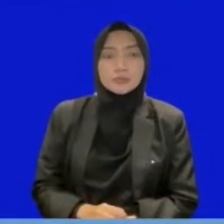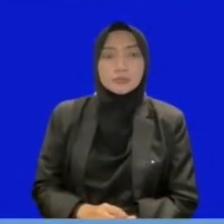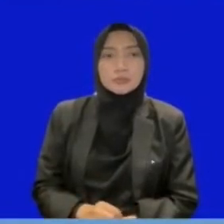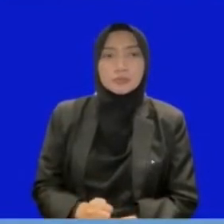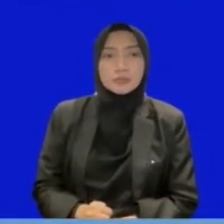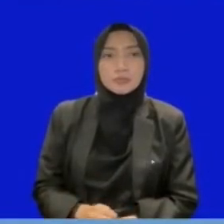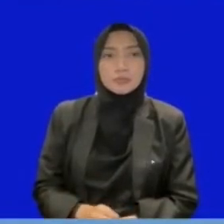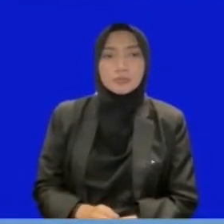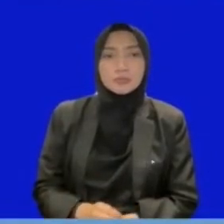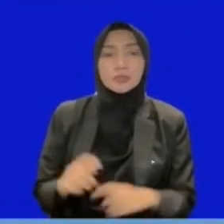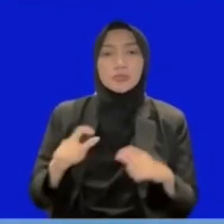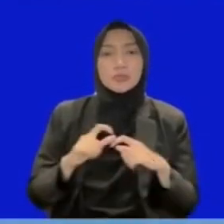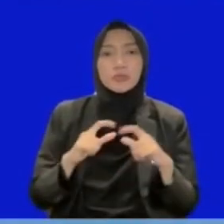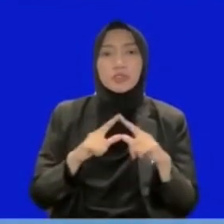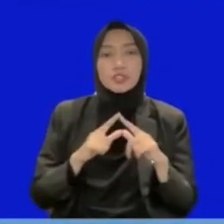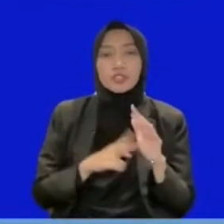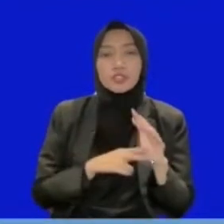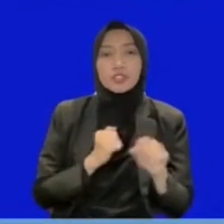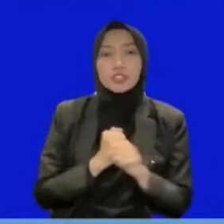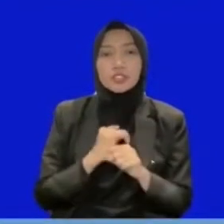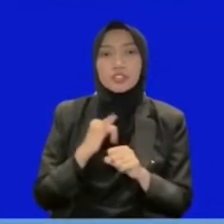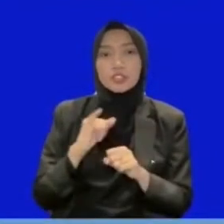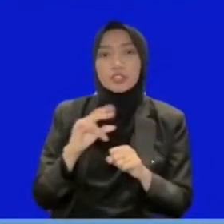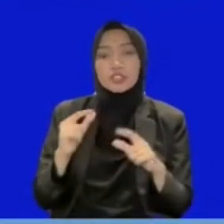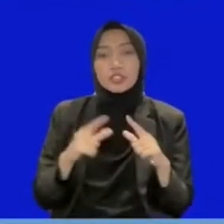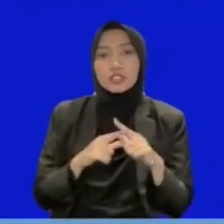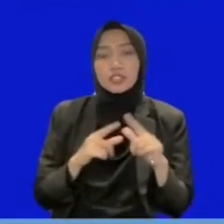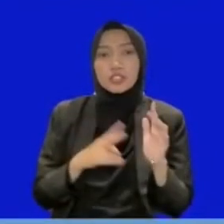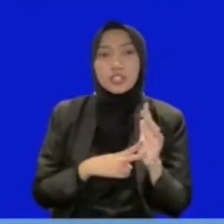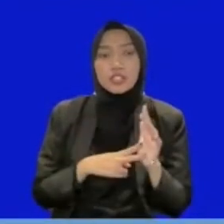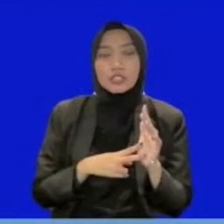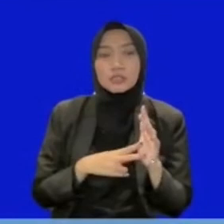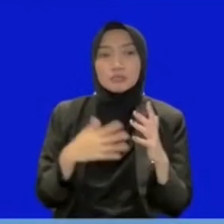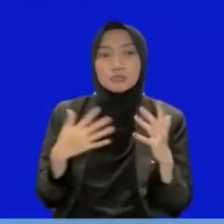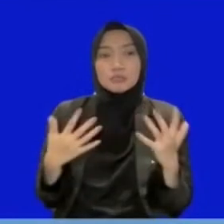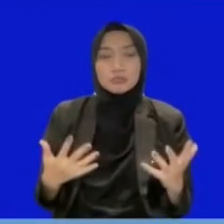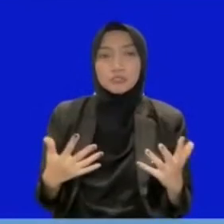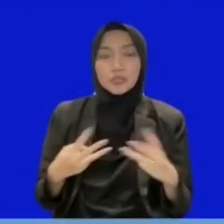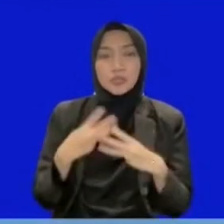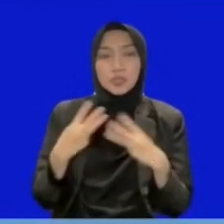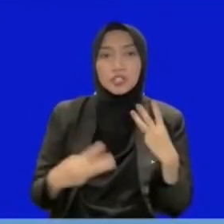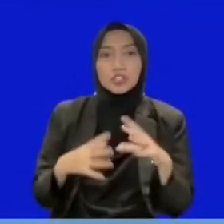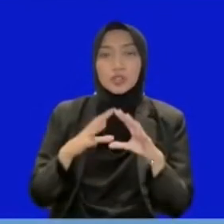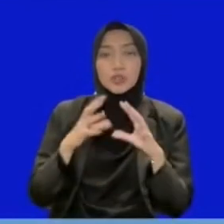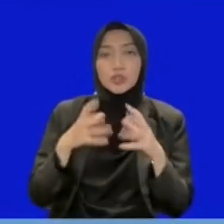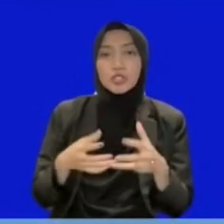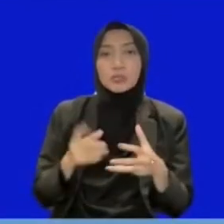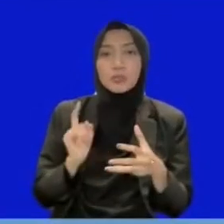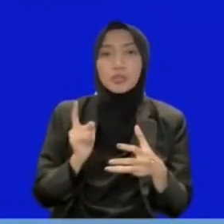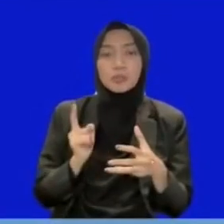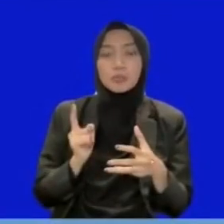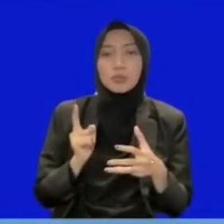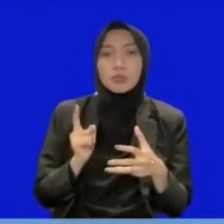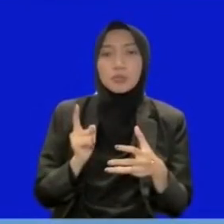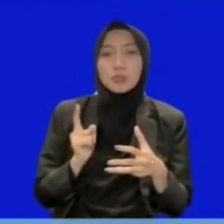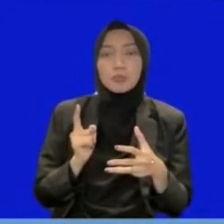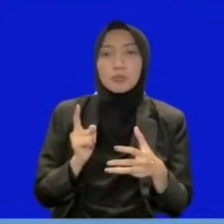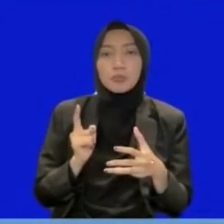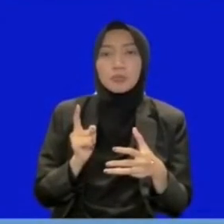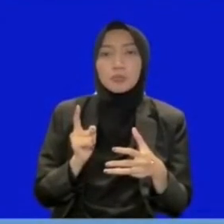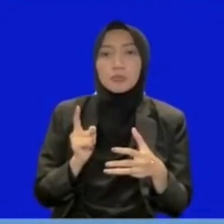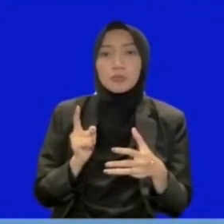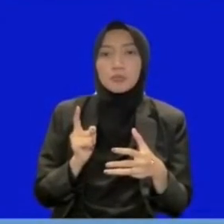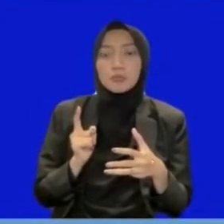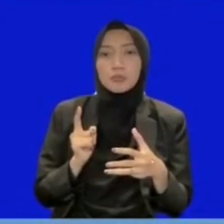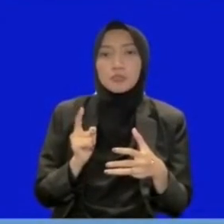Baiklah, Sangiran. Sangiran menjadi warisan dunia ini karena OUV-nya, yaitu